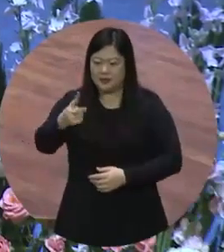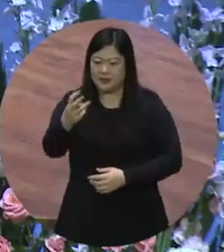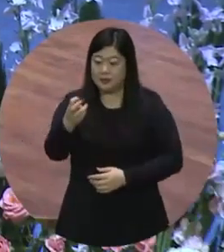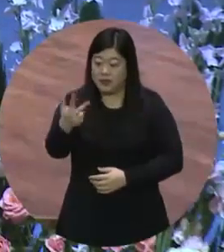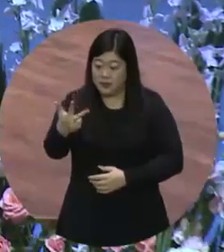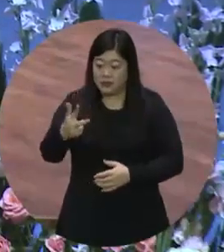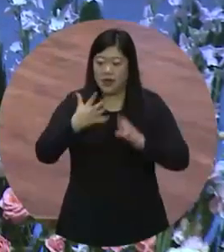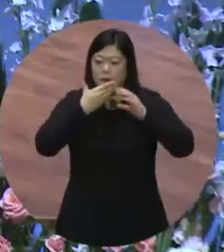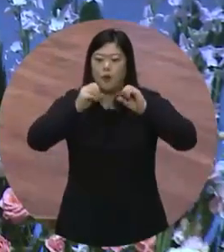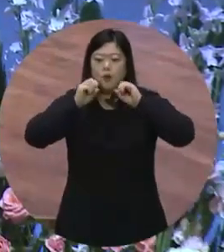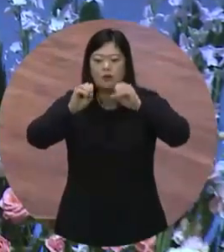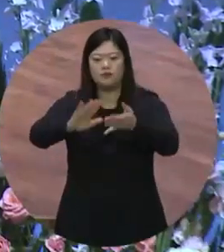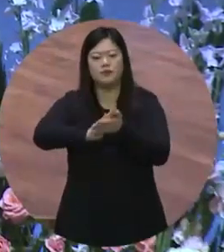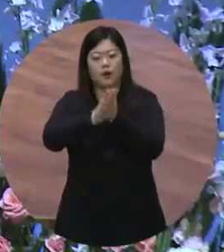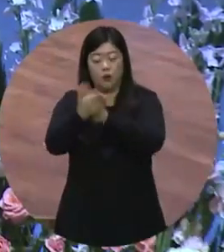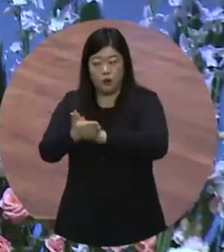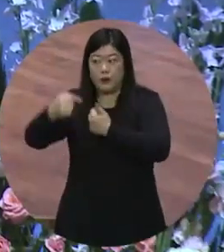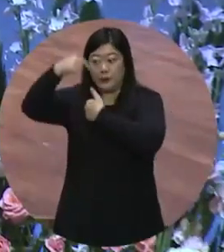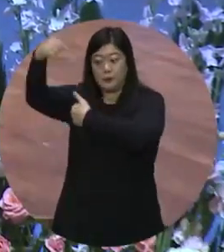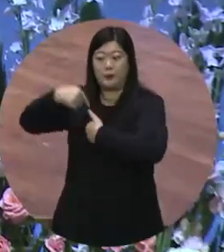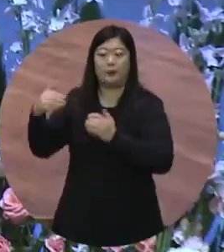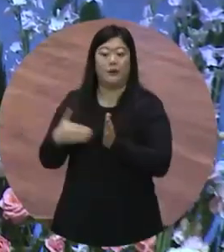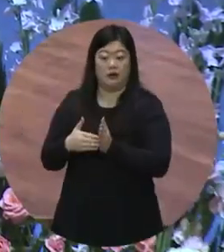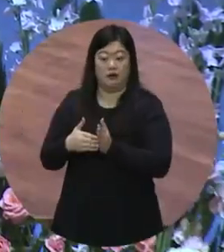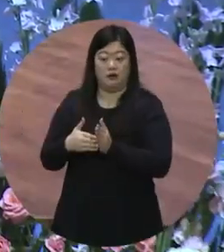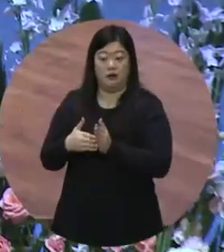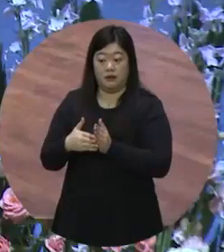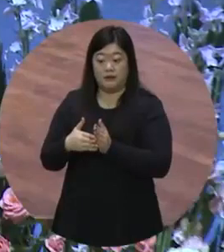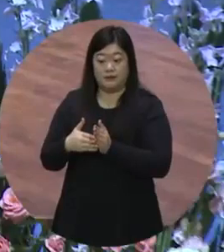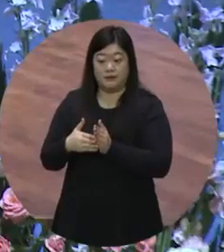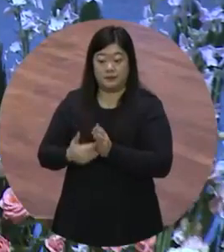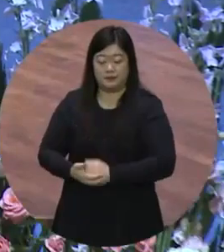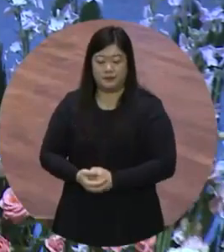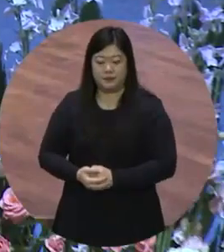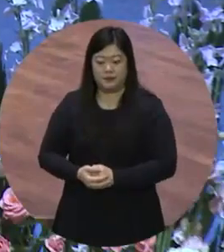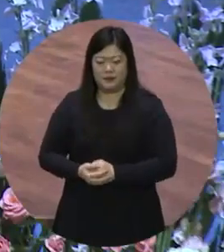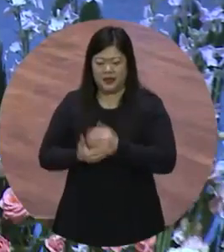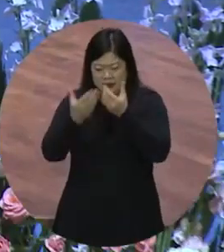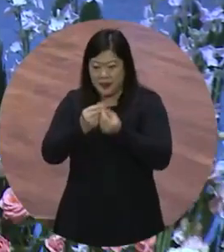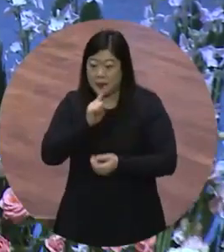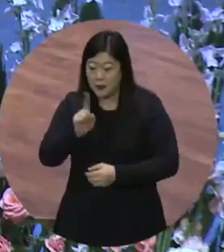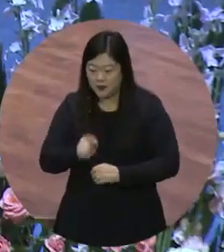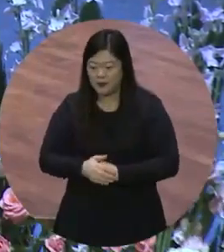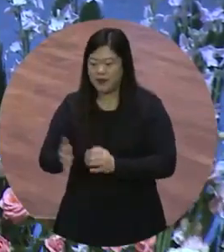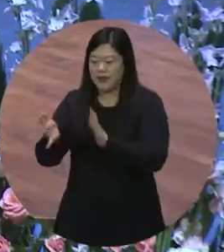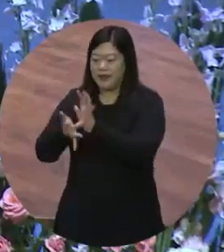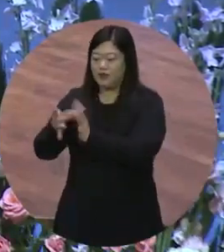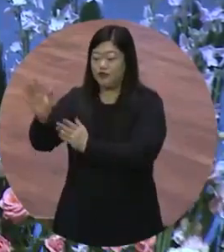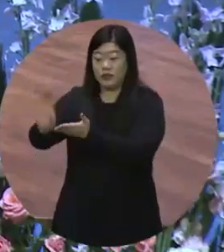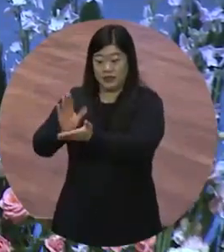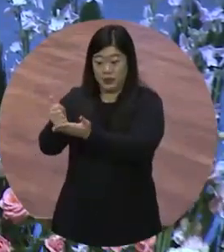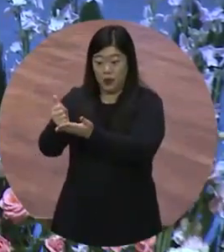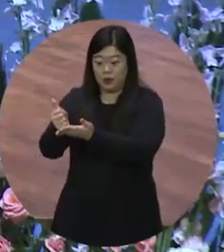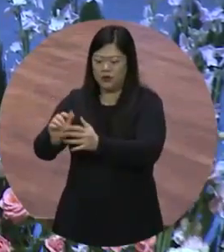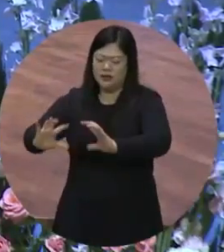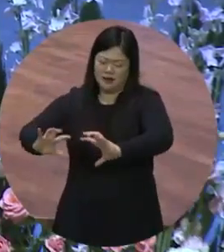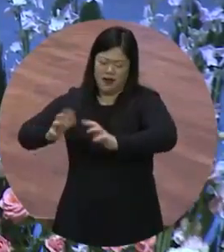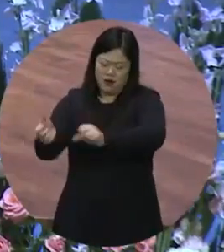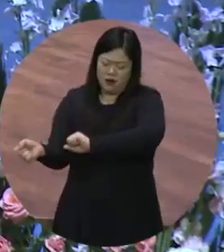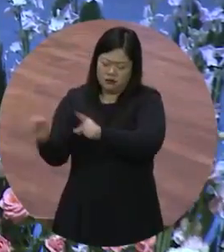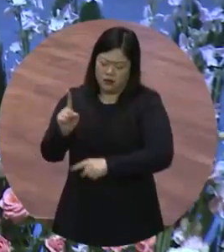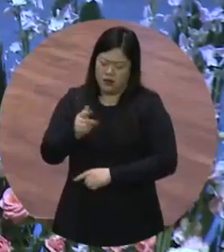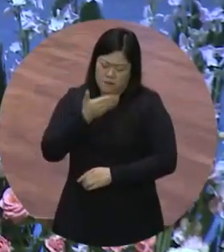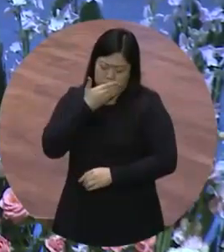주고 계시. 이런 말이 있습니다. 예수 그리스도는 세계를 구할 수 있는 능력을 갖고